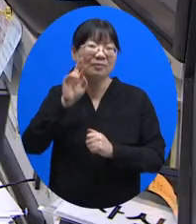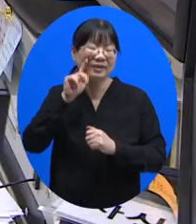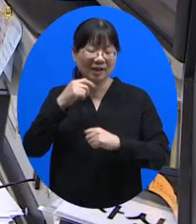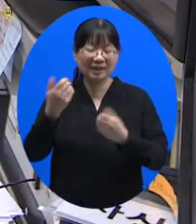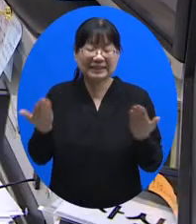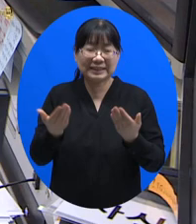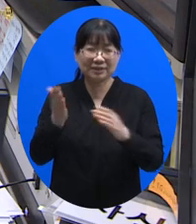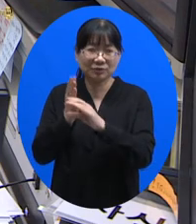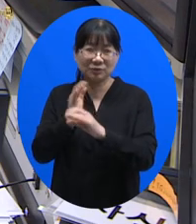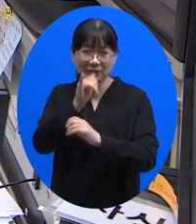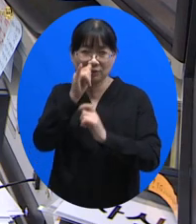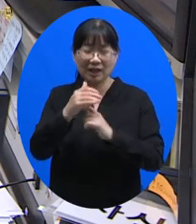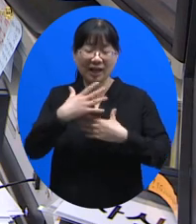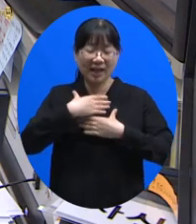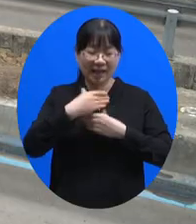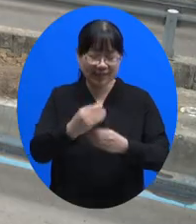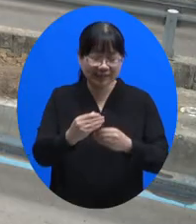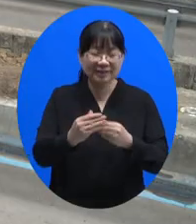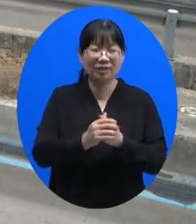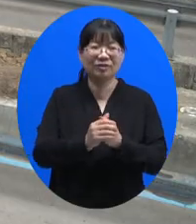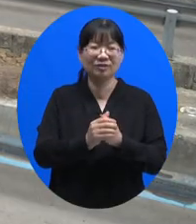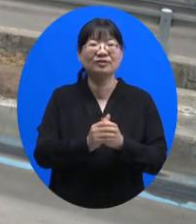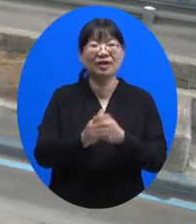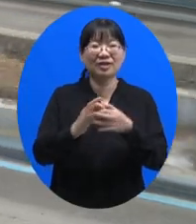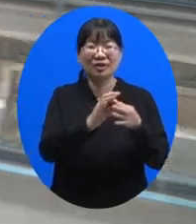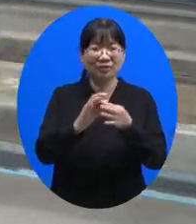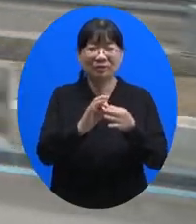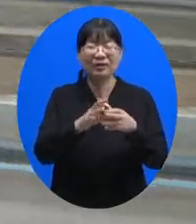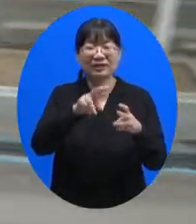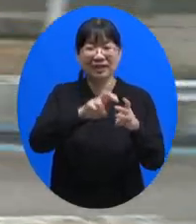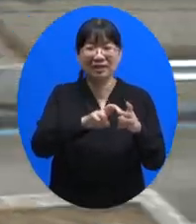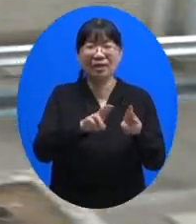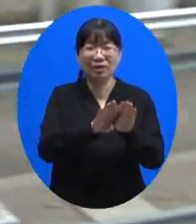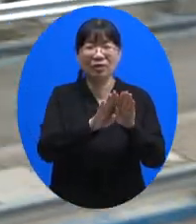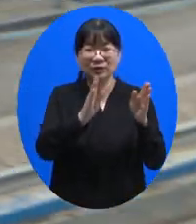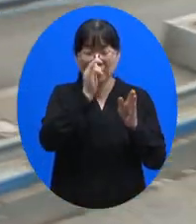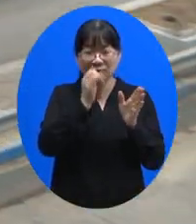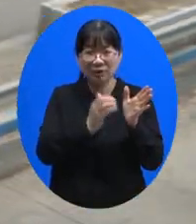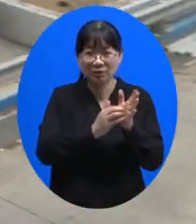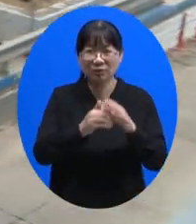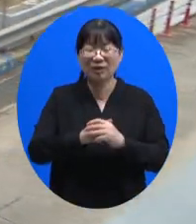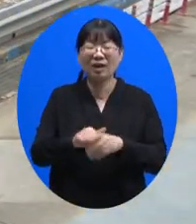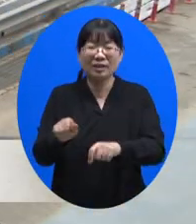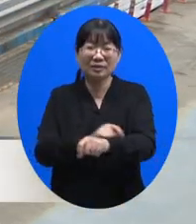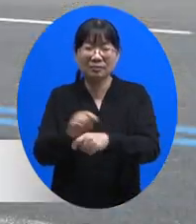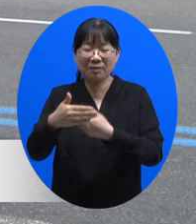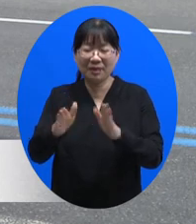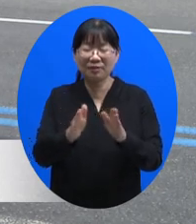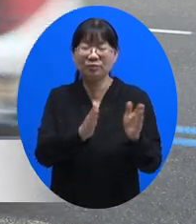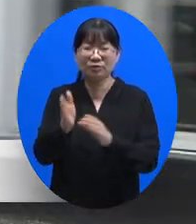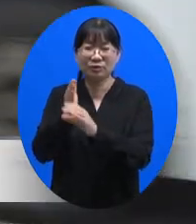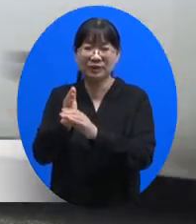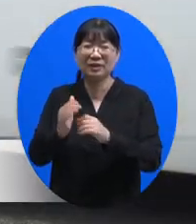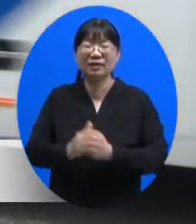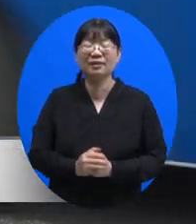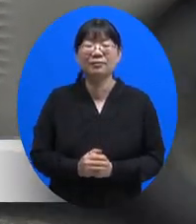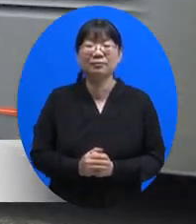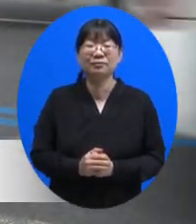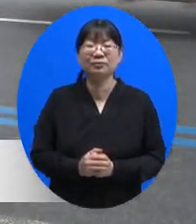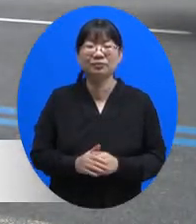안전예방 한라인도 운영합니다 코로나19 설특별 대응반도 가동합니다 오는 25일까지